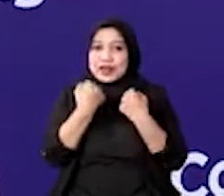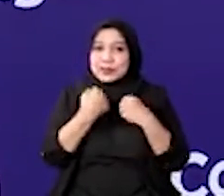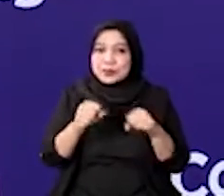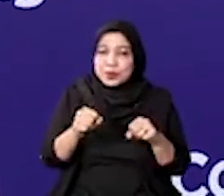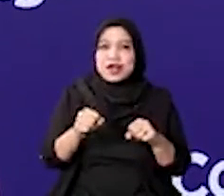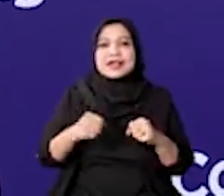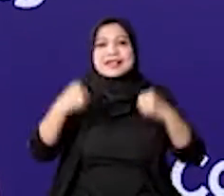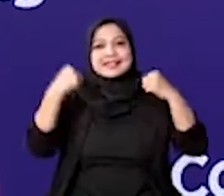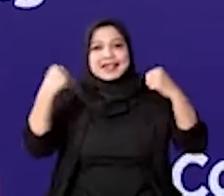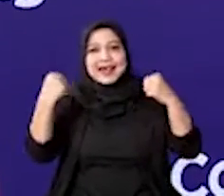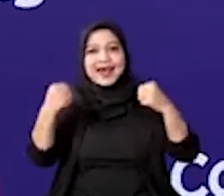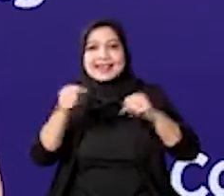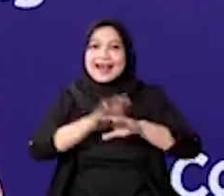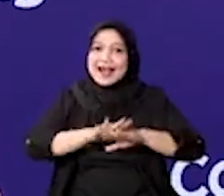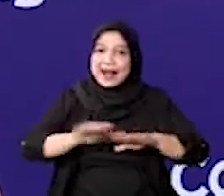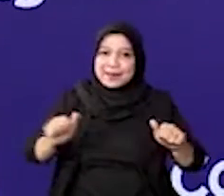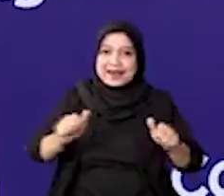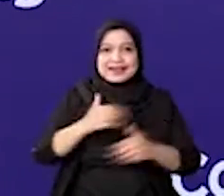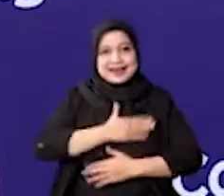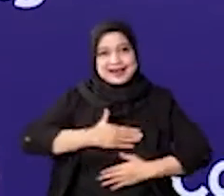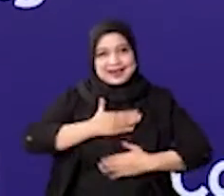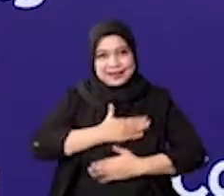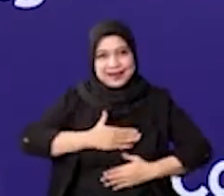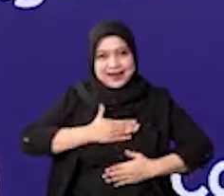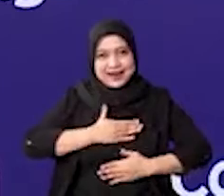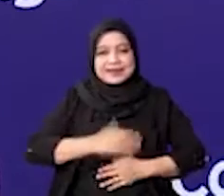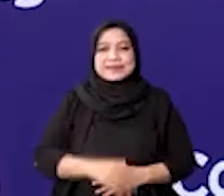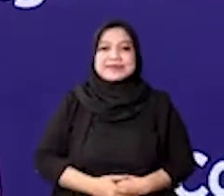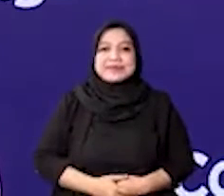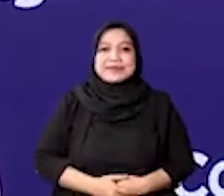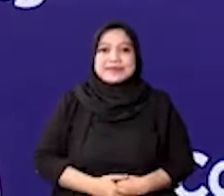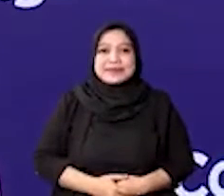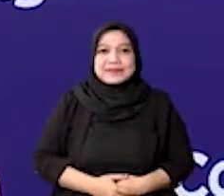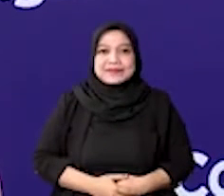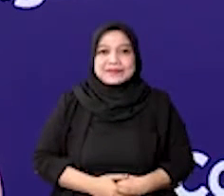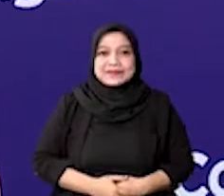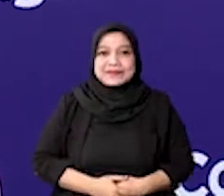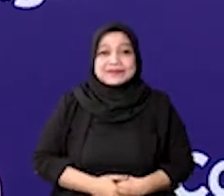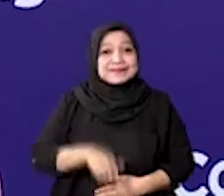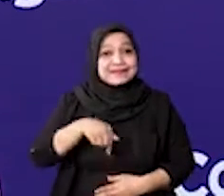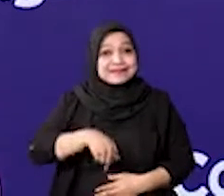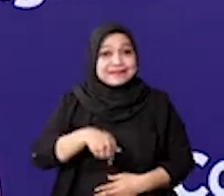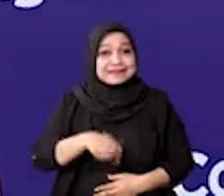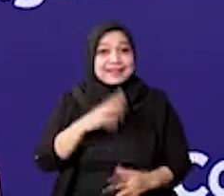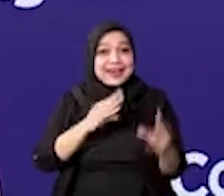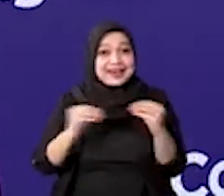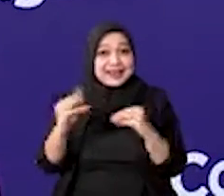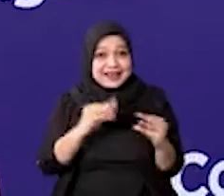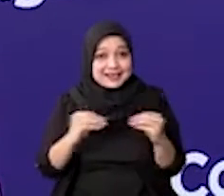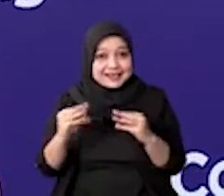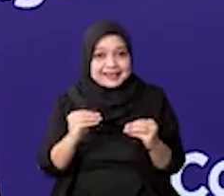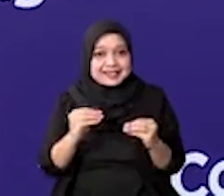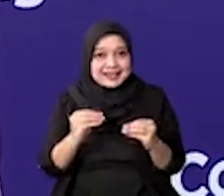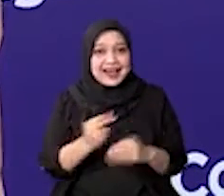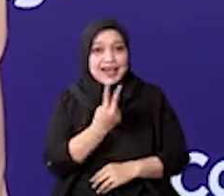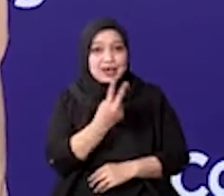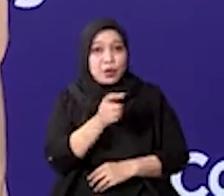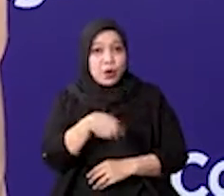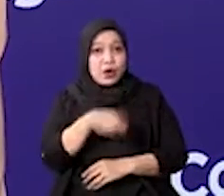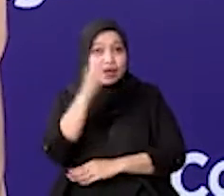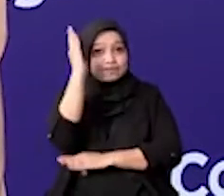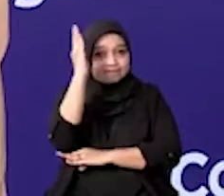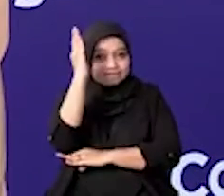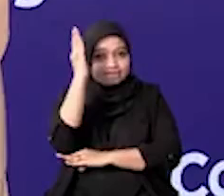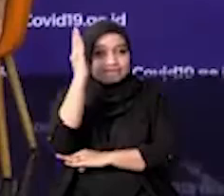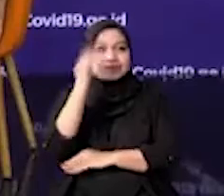kenyamanan untuk kita semua Untuk itu ee saya ajak anda untuk menyimak perbincangan saya kali ini bersama dengan dua orang narasumber yang